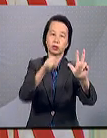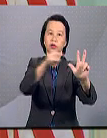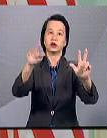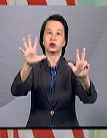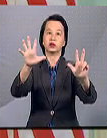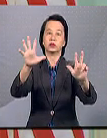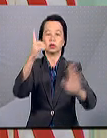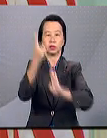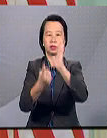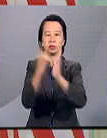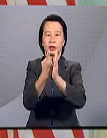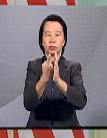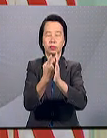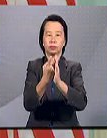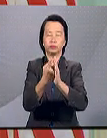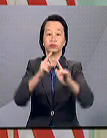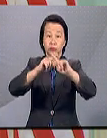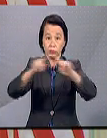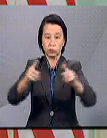jam, walaumanapun